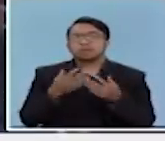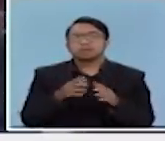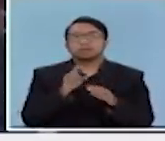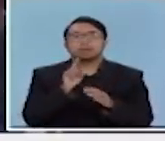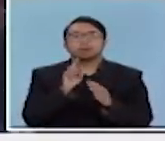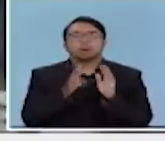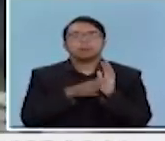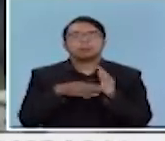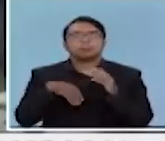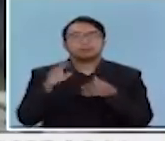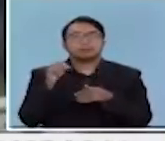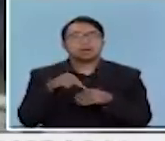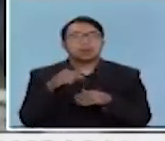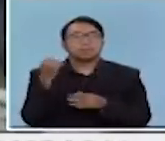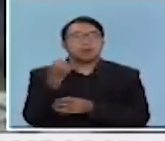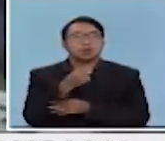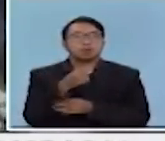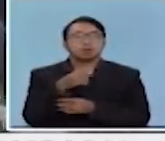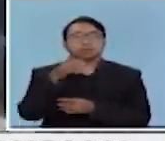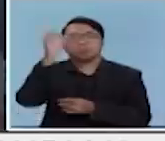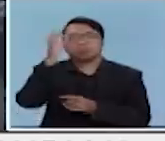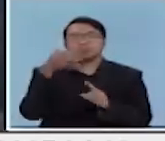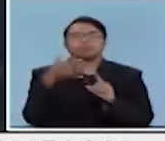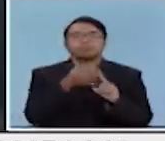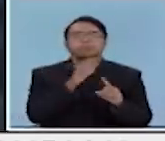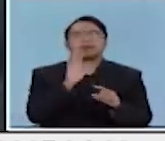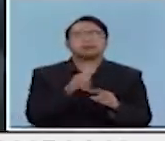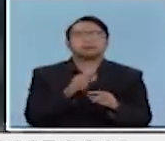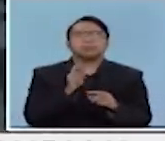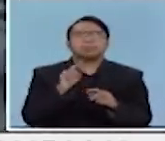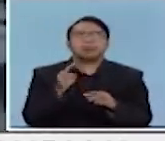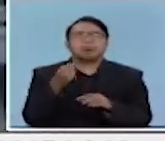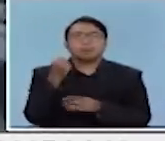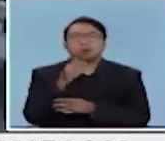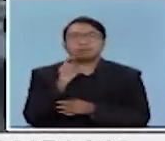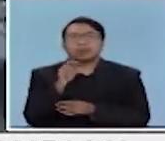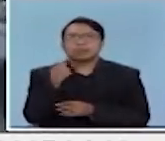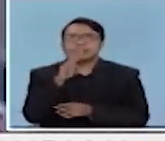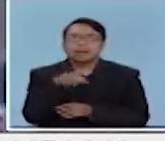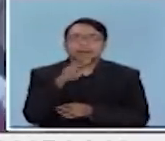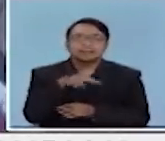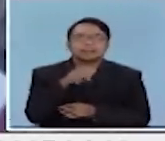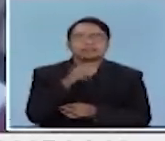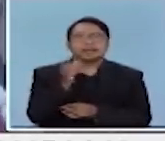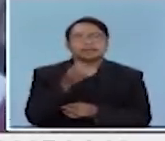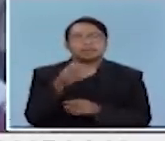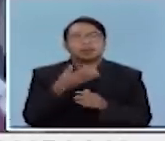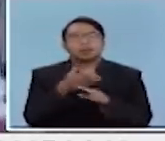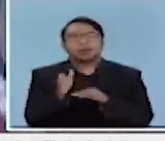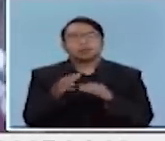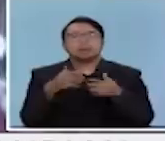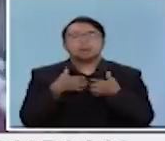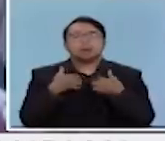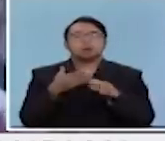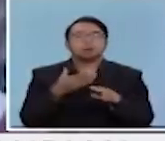masih dalam pencarian polisi. Kasus ini bermula saat pelaku menawarkan investasi dalam bentuk arisan hewan kurban. Anggota dan peserta bisa